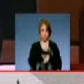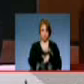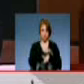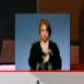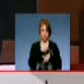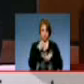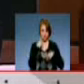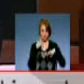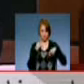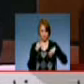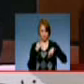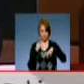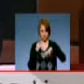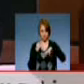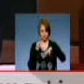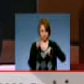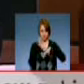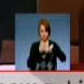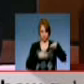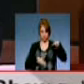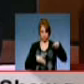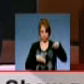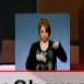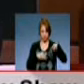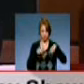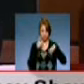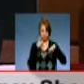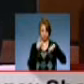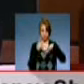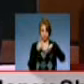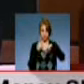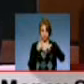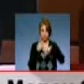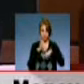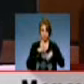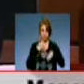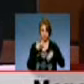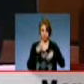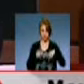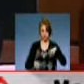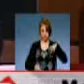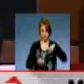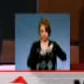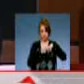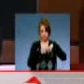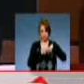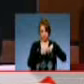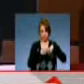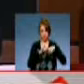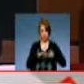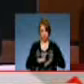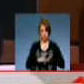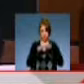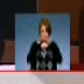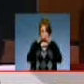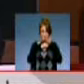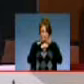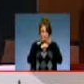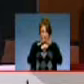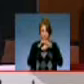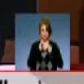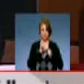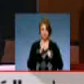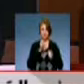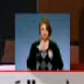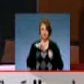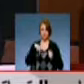في رجلها الشمال أدت إلى بتر جزء منها، احتاجت لطرف صناعي عشان تقدر تتحرك وتخرج